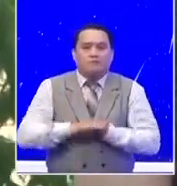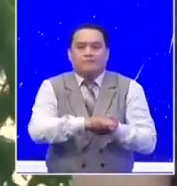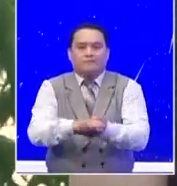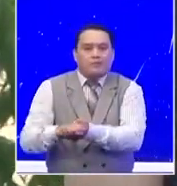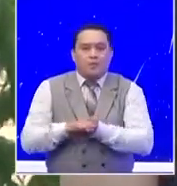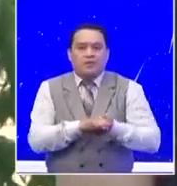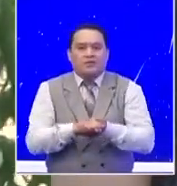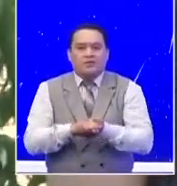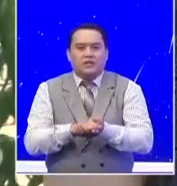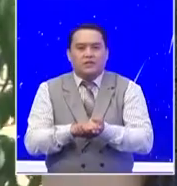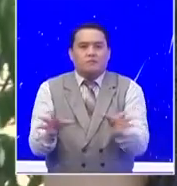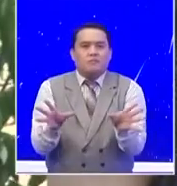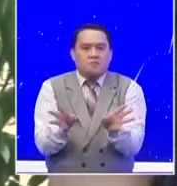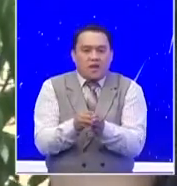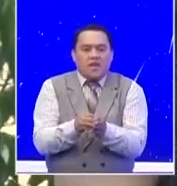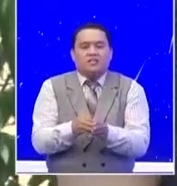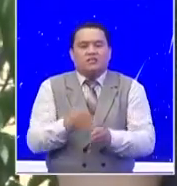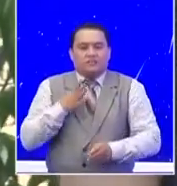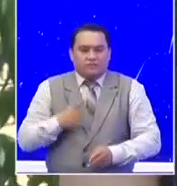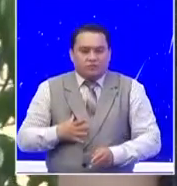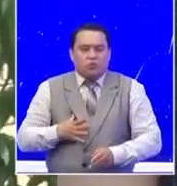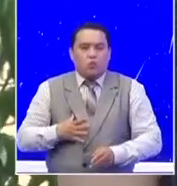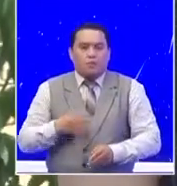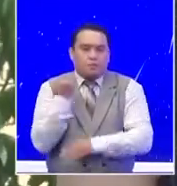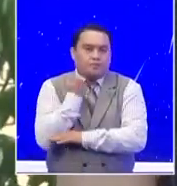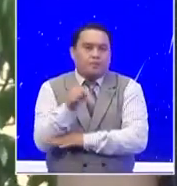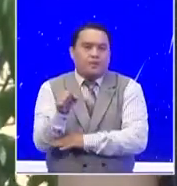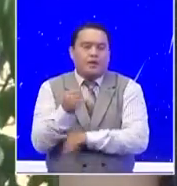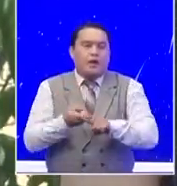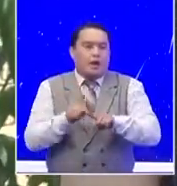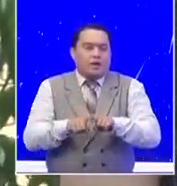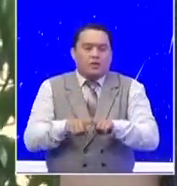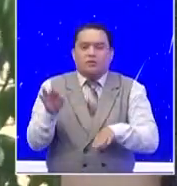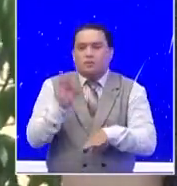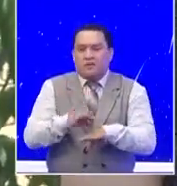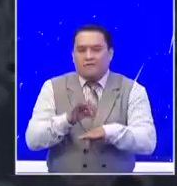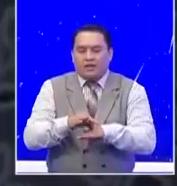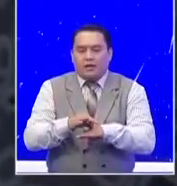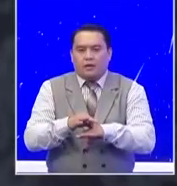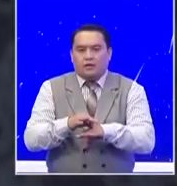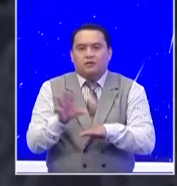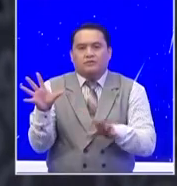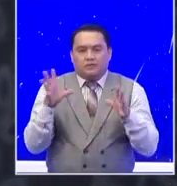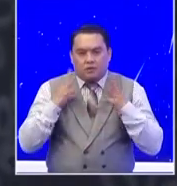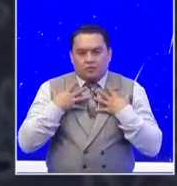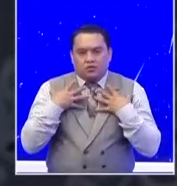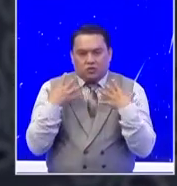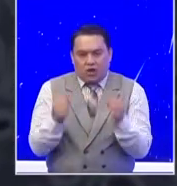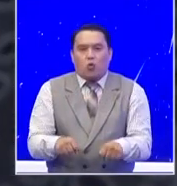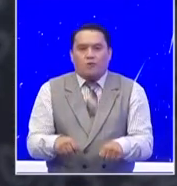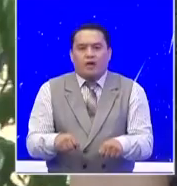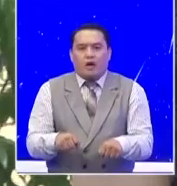сплотилось и вместе, чтобы все перенесли. Это непростое время, дай Бог всем здоровья.